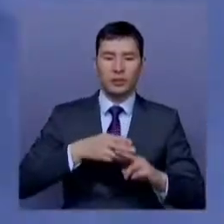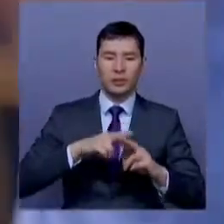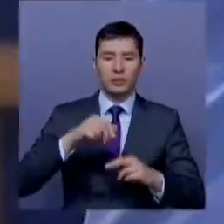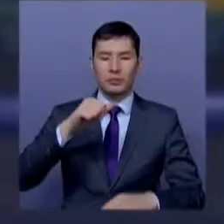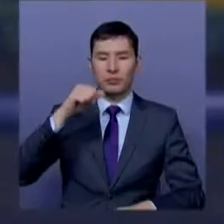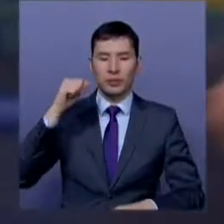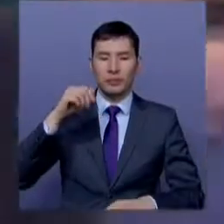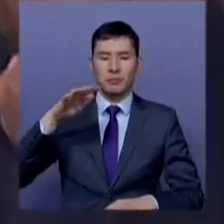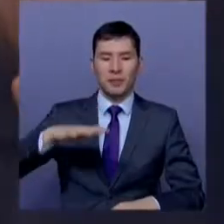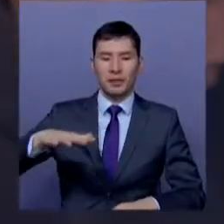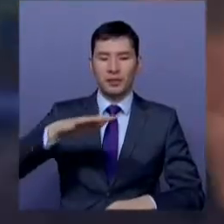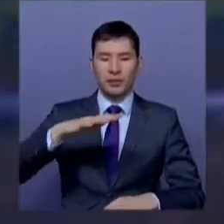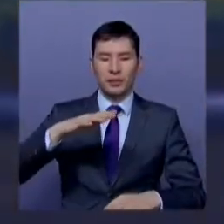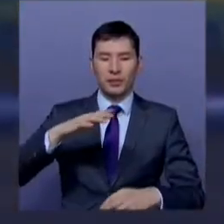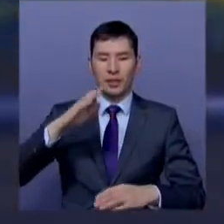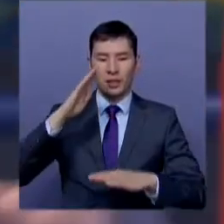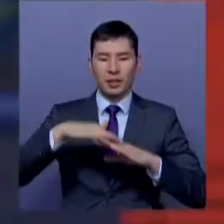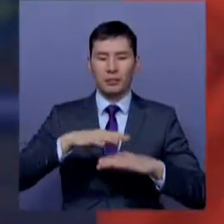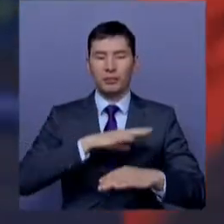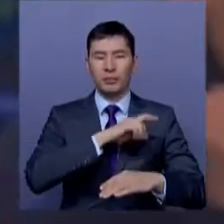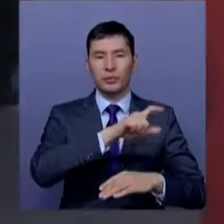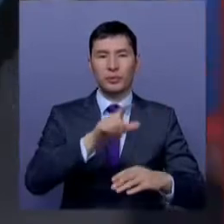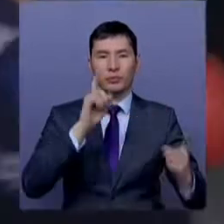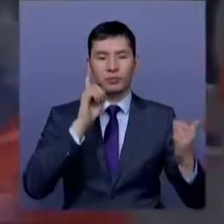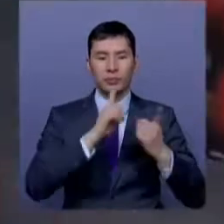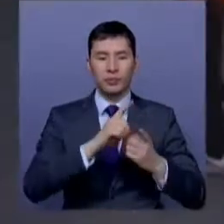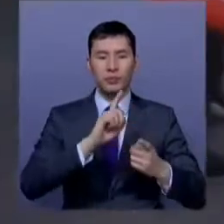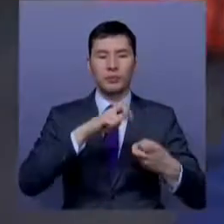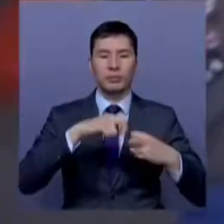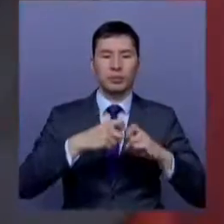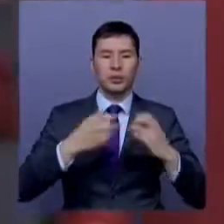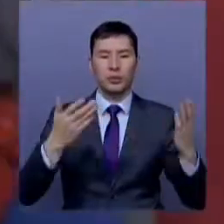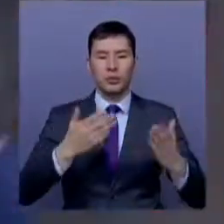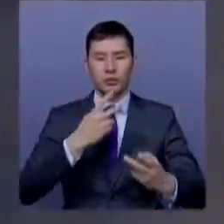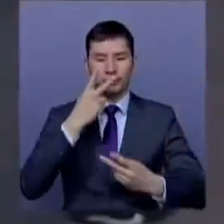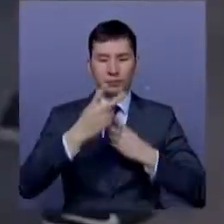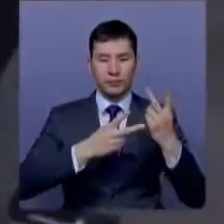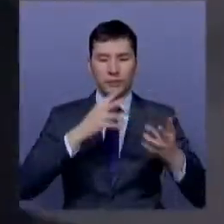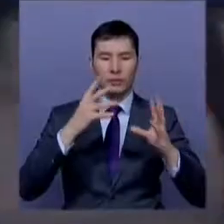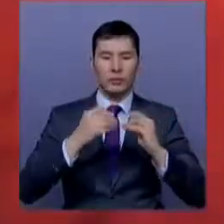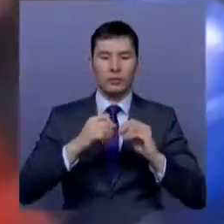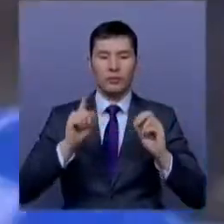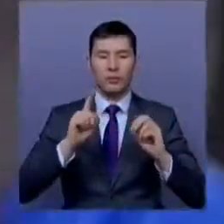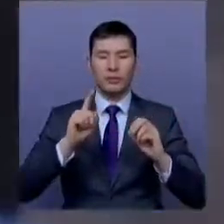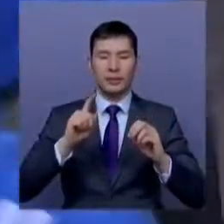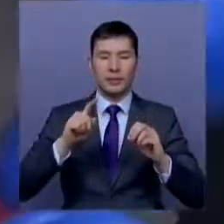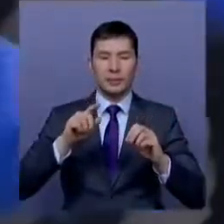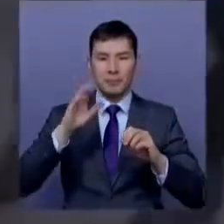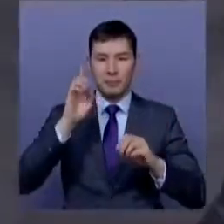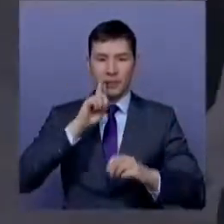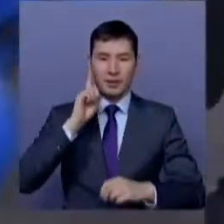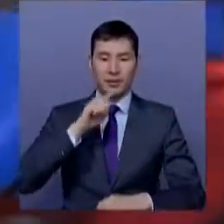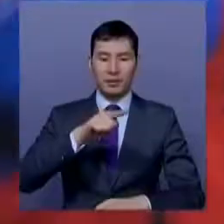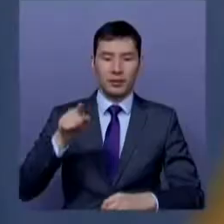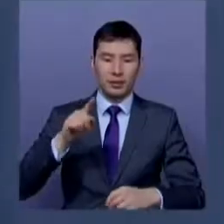әкімі аудан тұрғындарымен кездесіп, біраз шешілмеген түйіннің барын көрді, білді. Соның бірі оқушыларға арналған спорт залдар